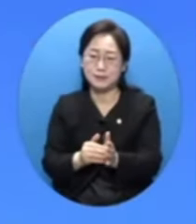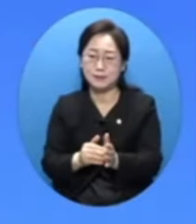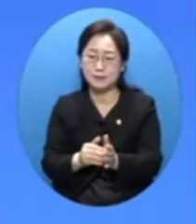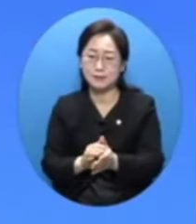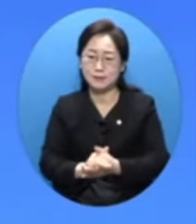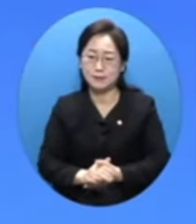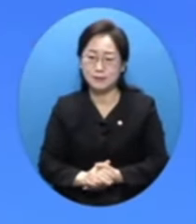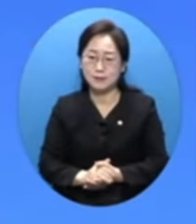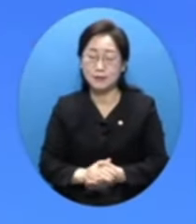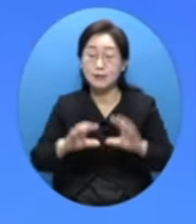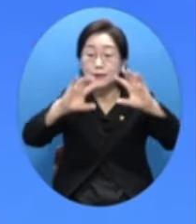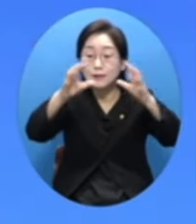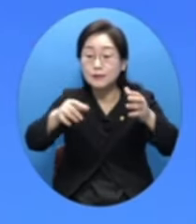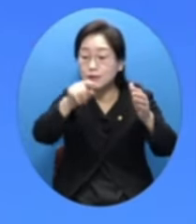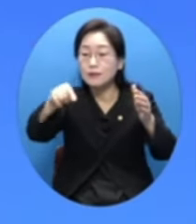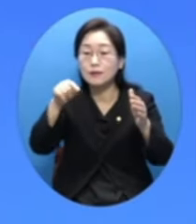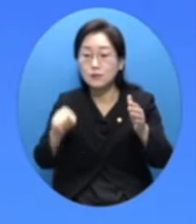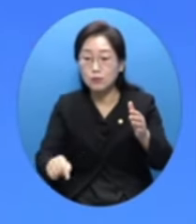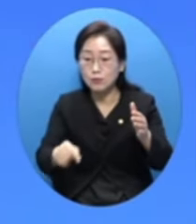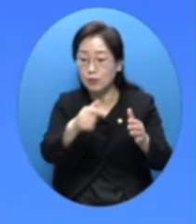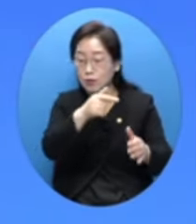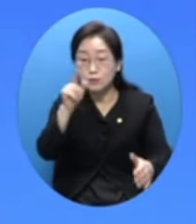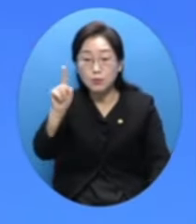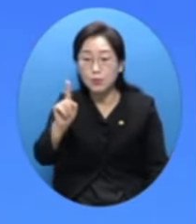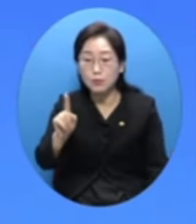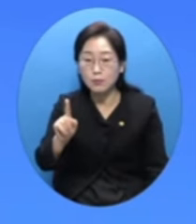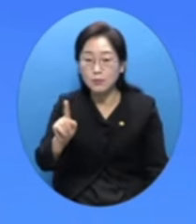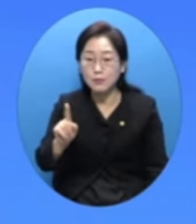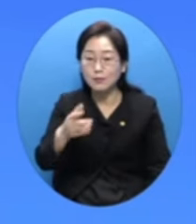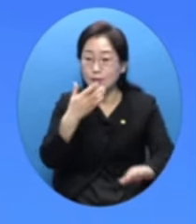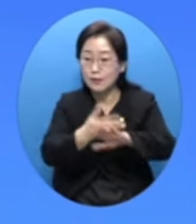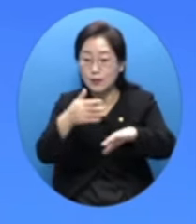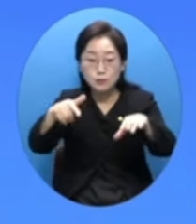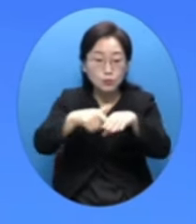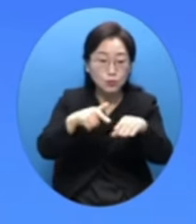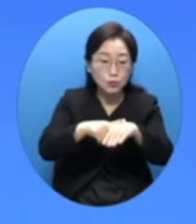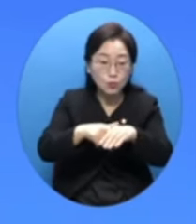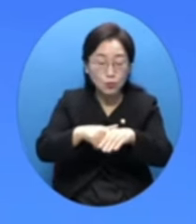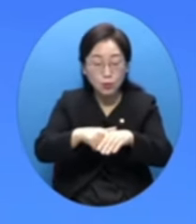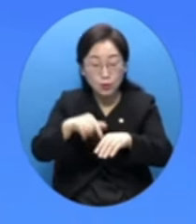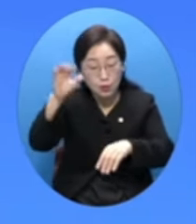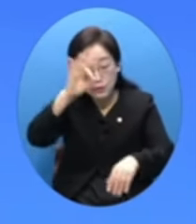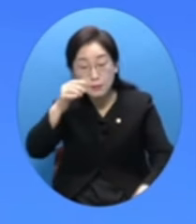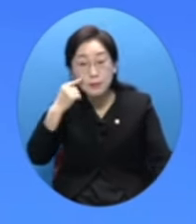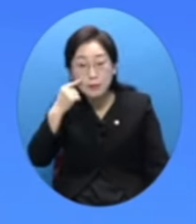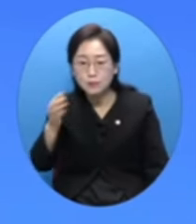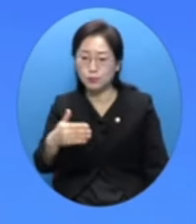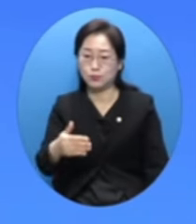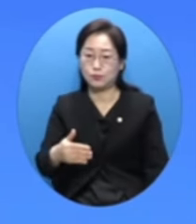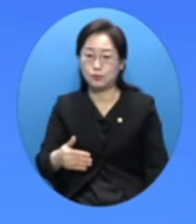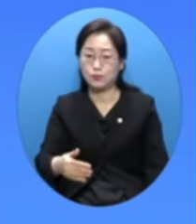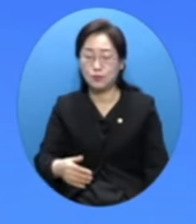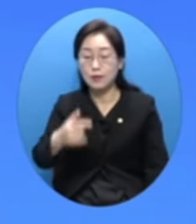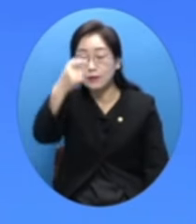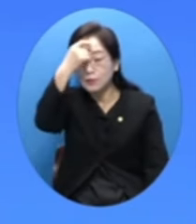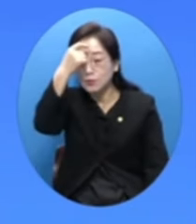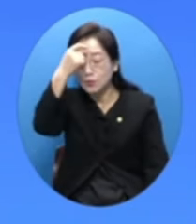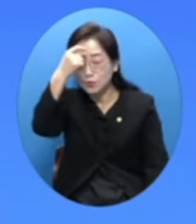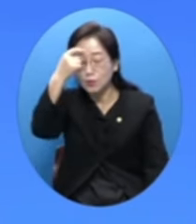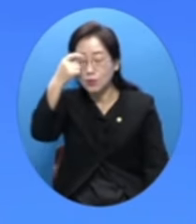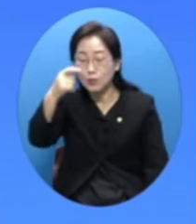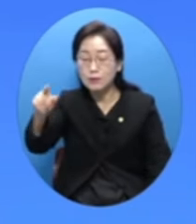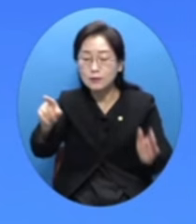것입니다이 세상에 그 어떤 다른 종에서 찾아볼 수 없는 것이 우리 기독교의이